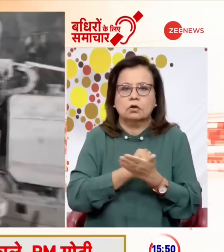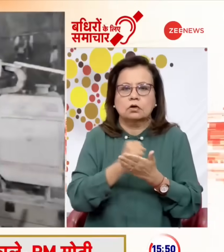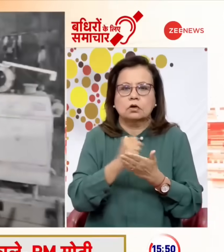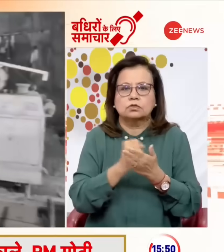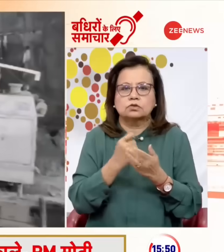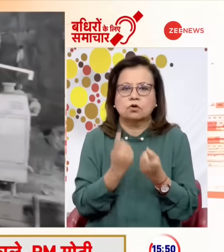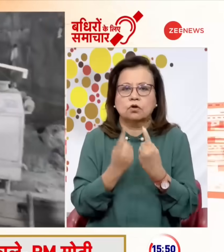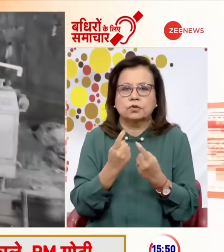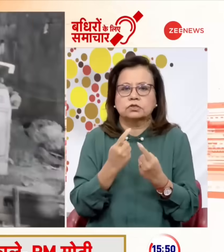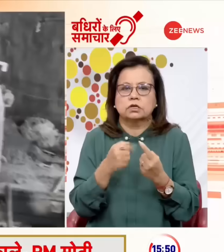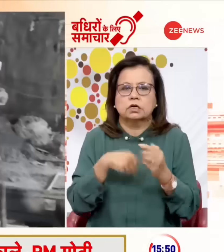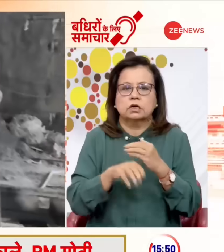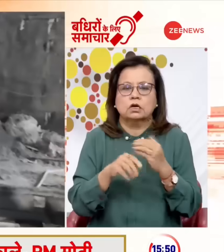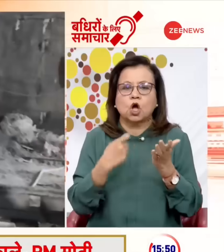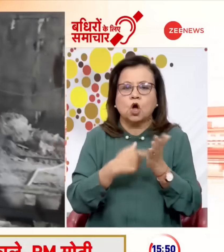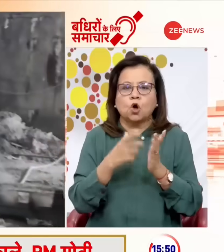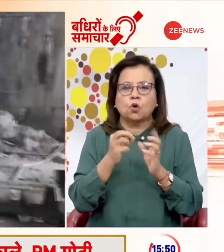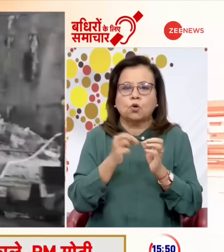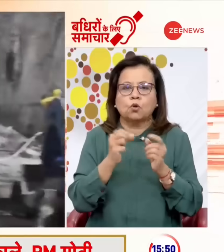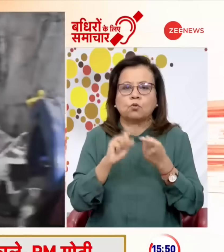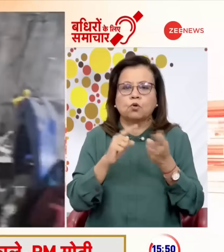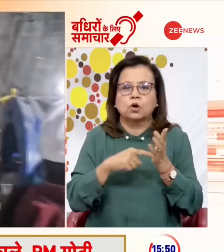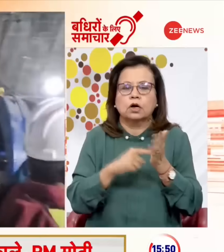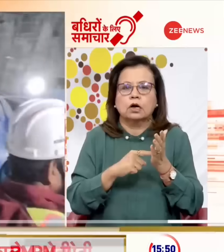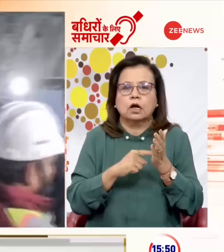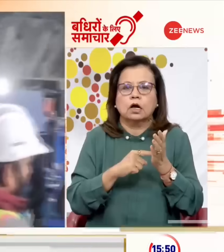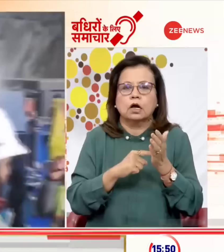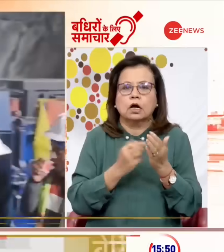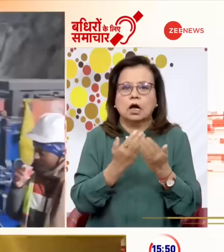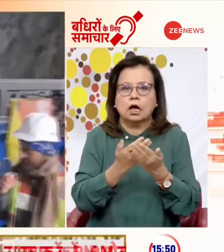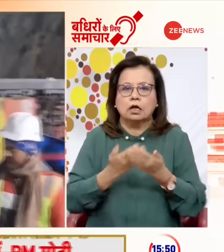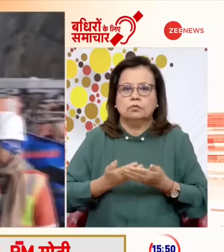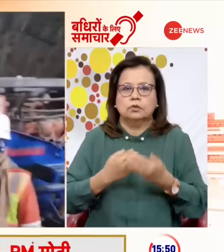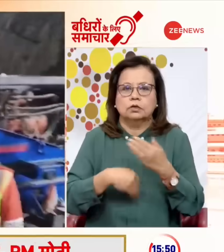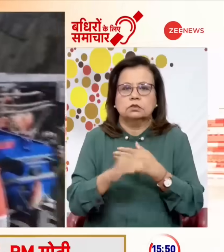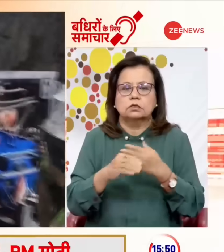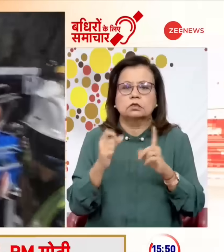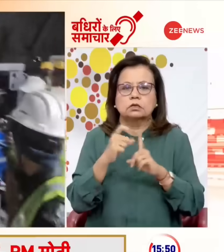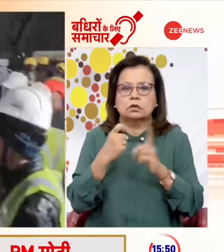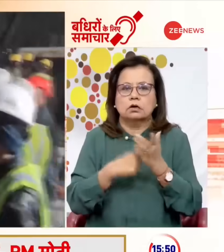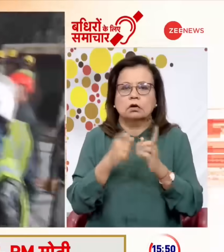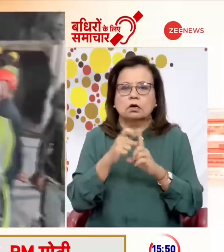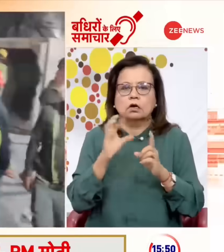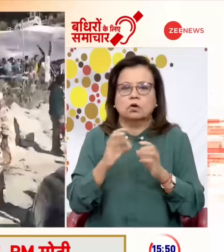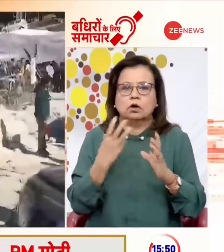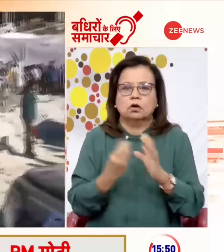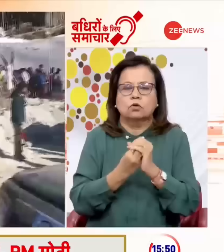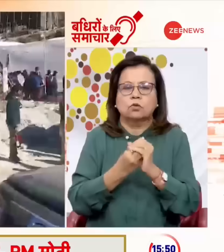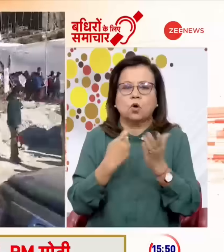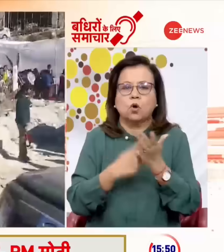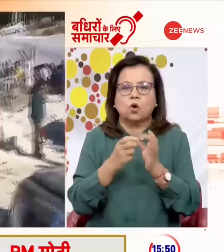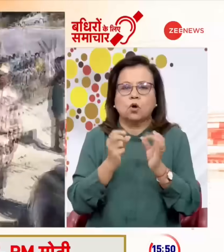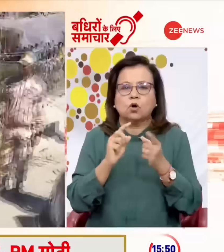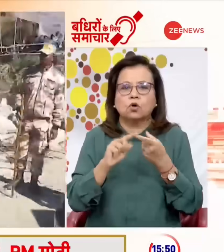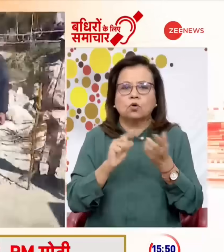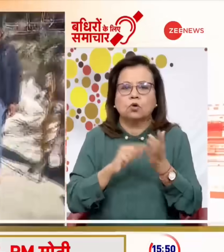अब रेस्क्यू ऑपरेशन के लिए रोबोट का सहारा लिया जा रहा है। डीआरडीओ की टीम